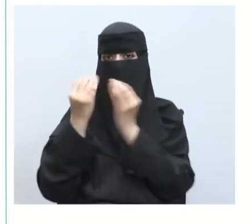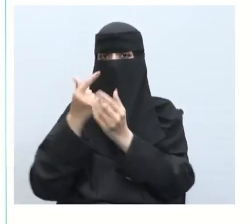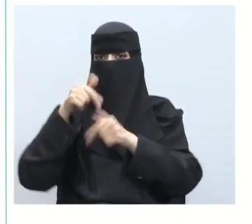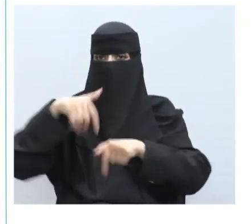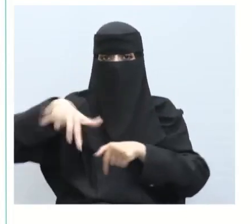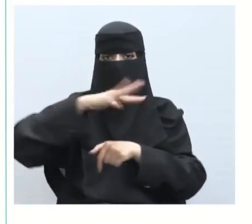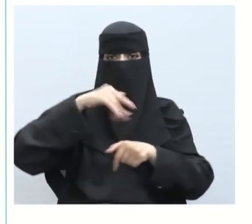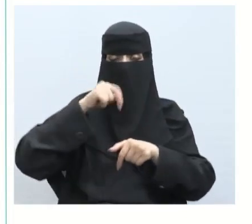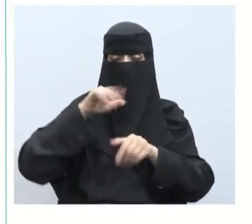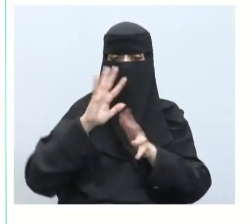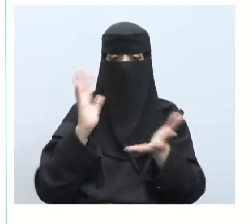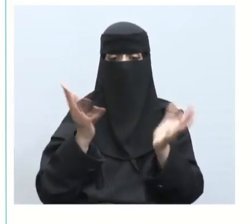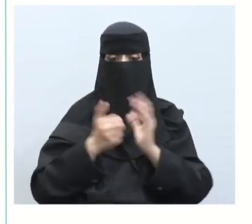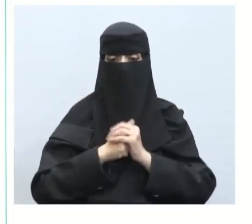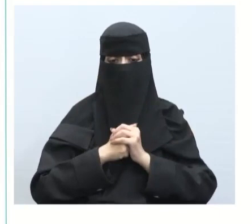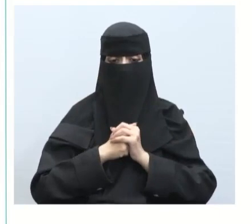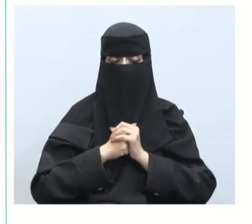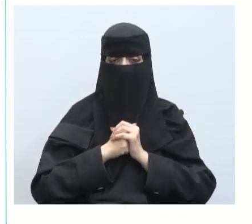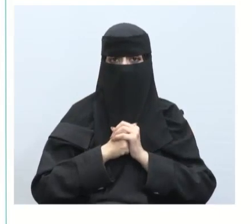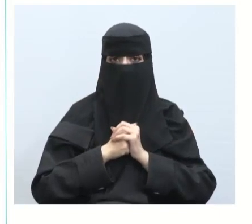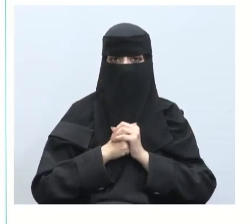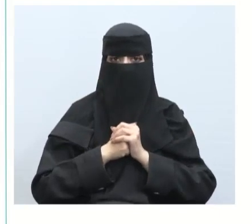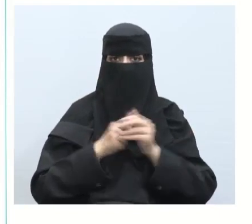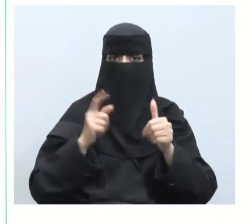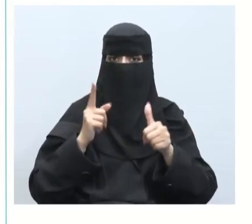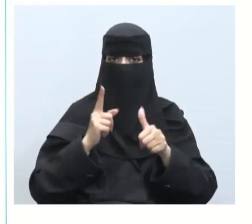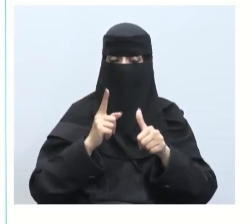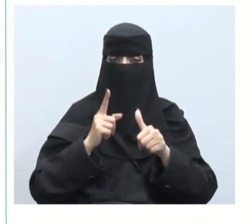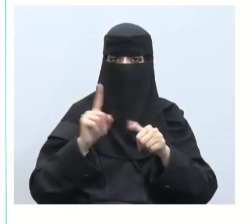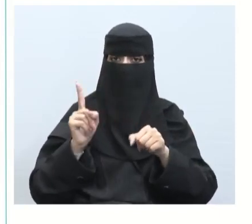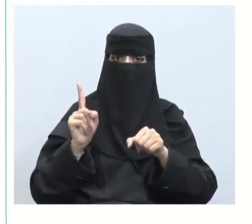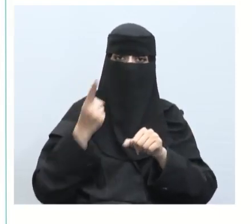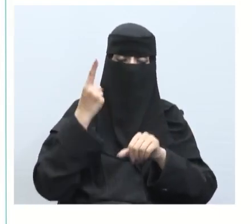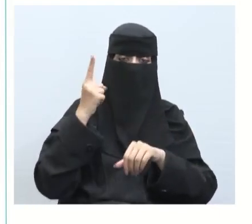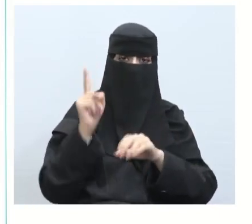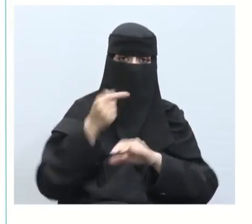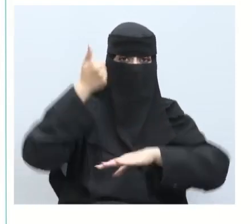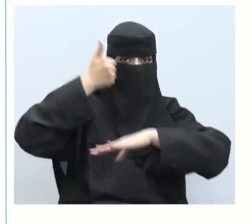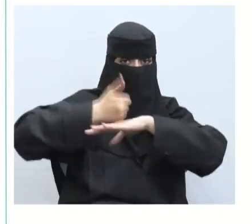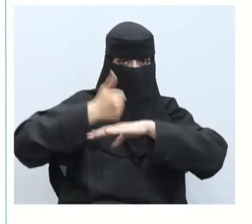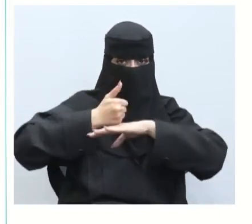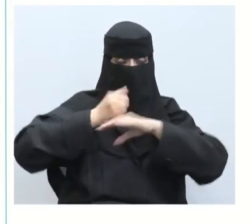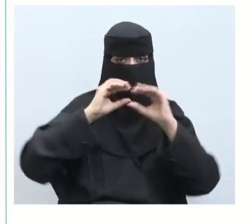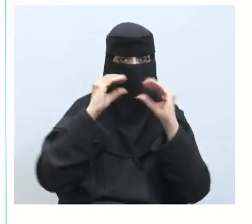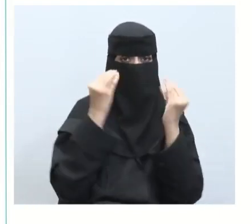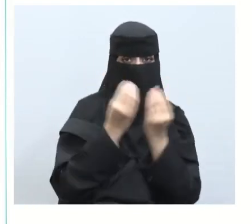جميع الانحاء اولا اول مبدا لكي تكون الاداره فعاله مثلا تم تعيينك